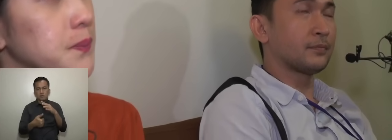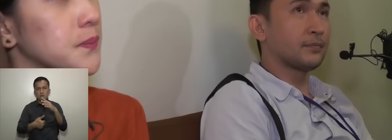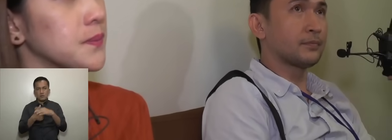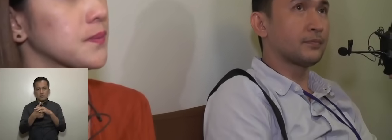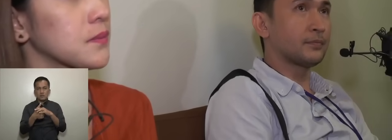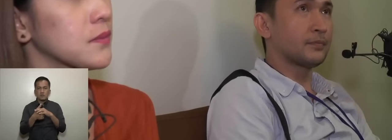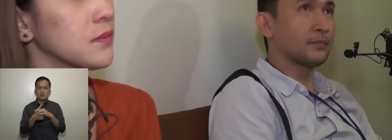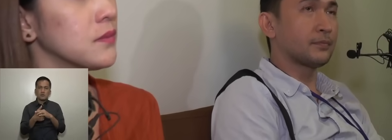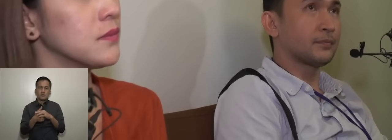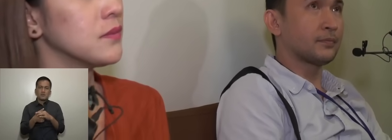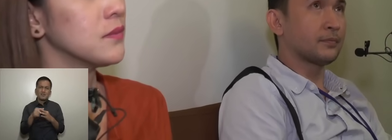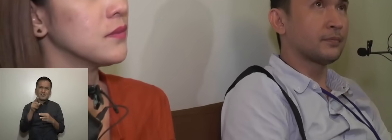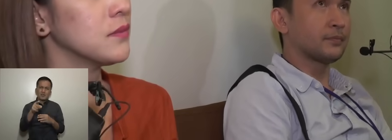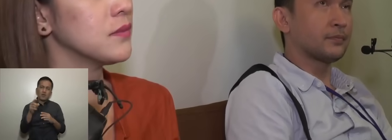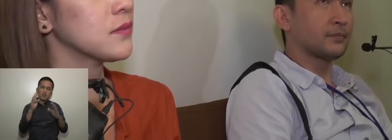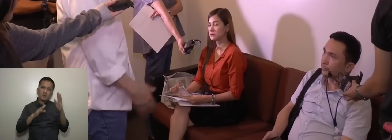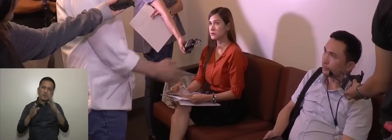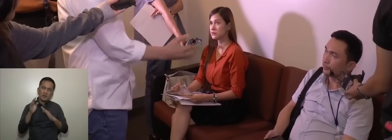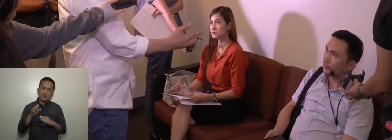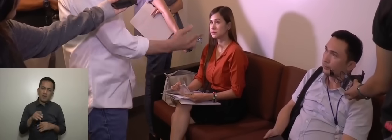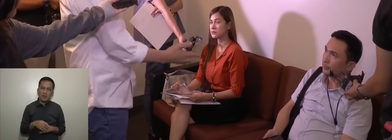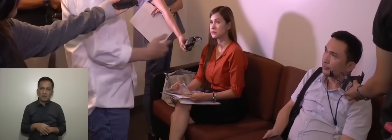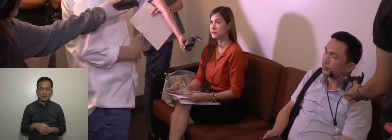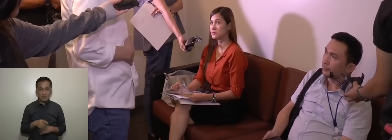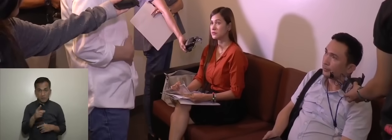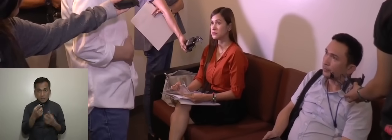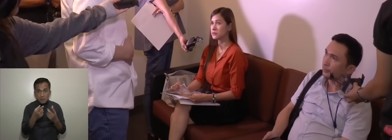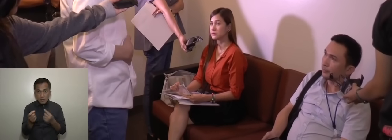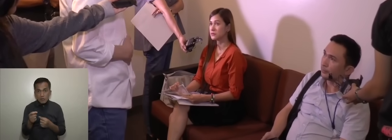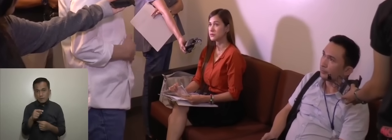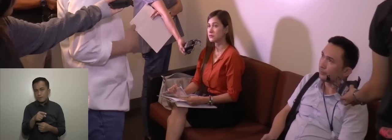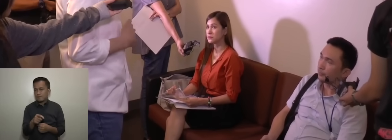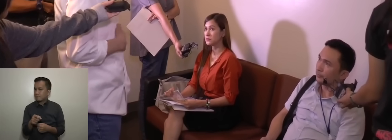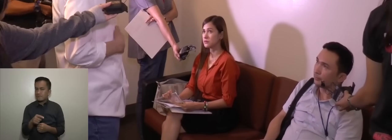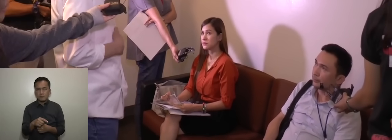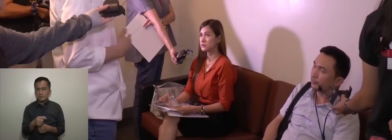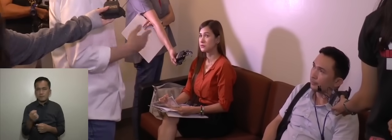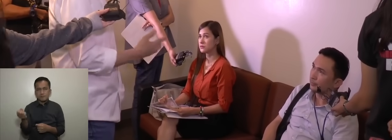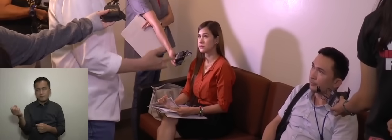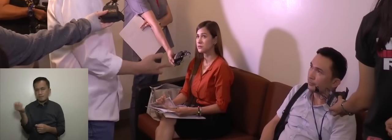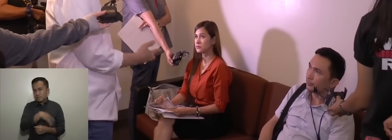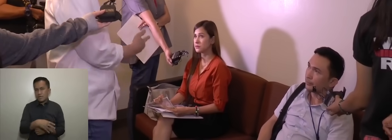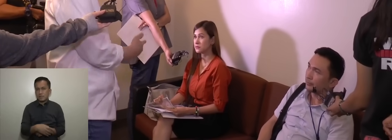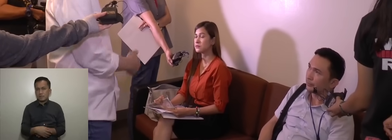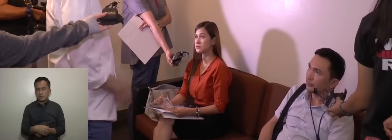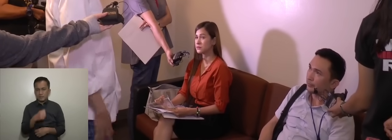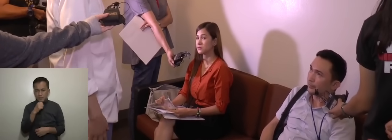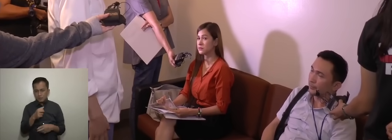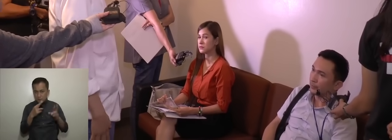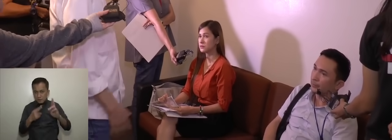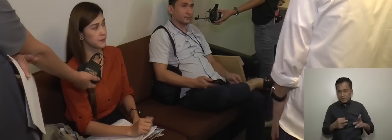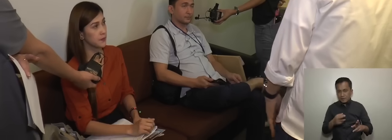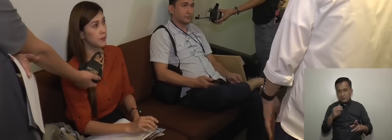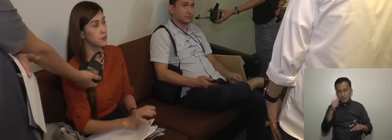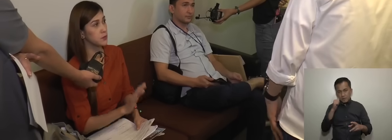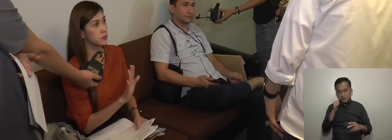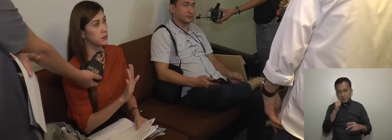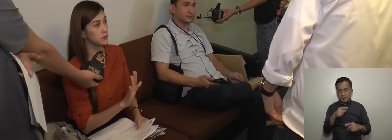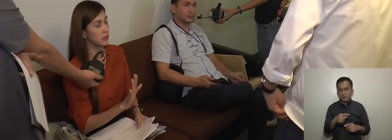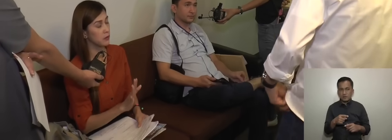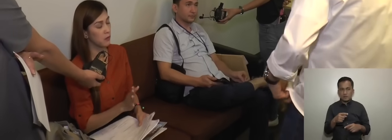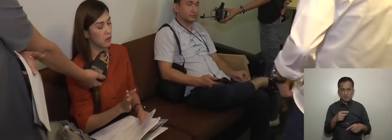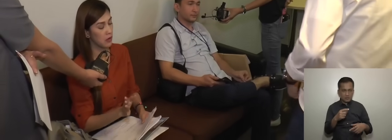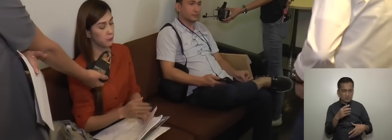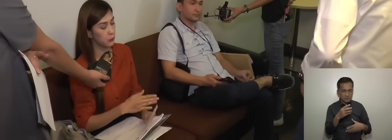na may problema ka rin. Yung ginawa mo, sir, pangit yun. Hindi mo nirespeto ang kanyang pagkababae. Tapos